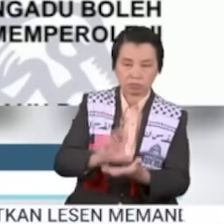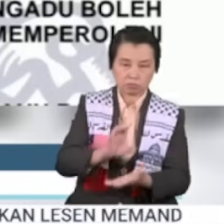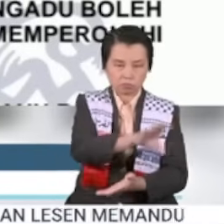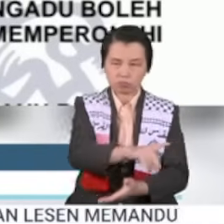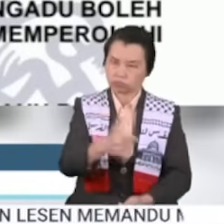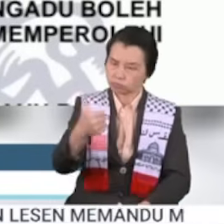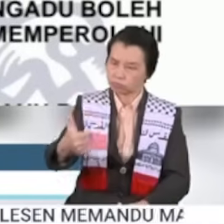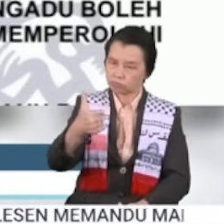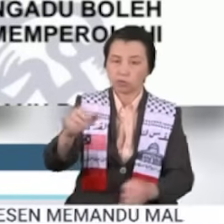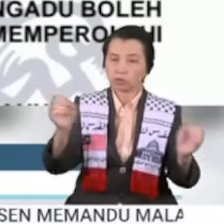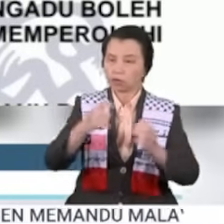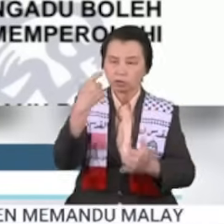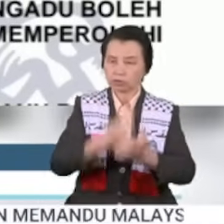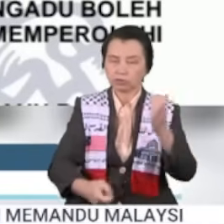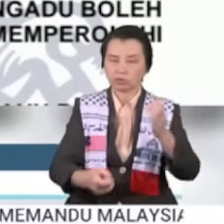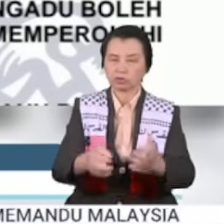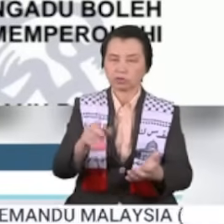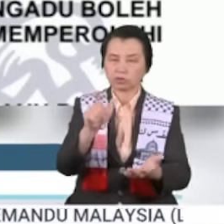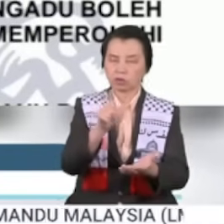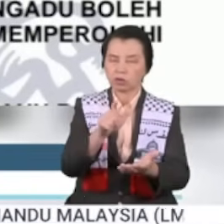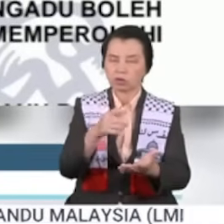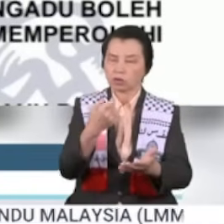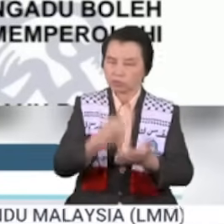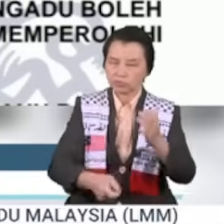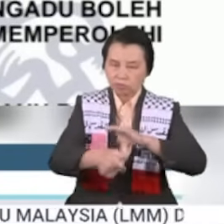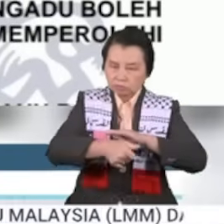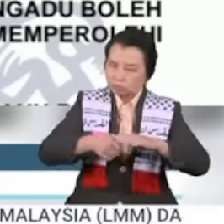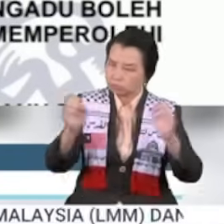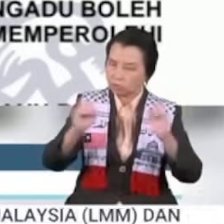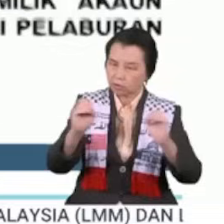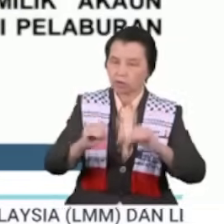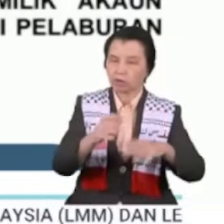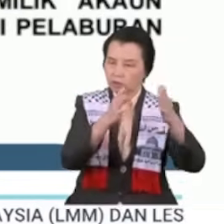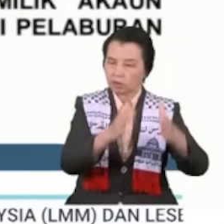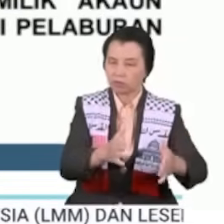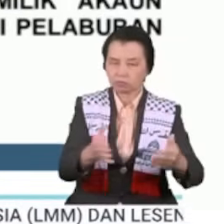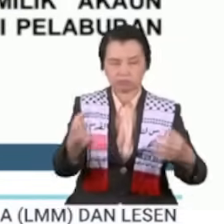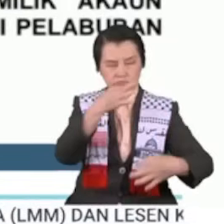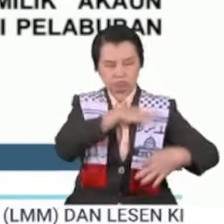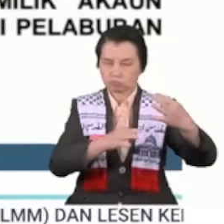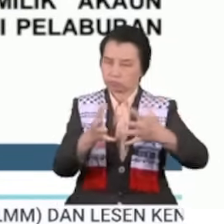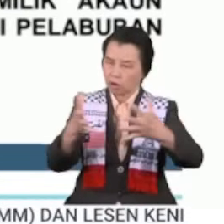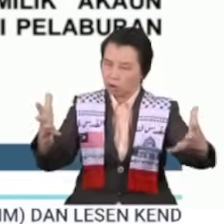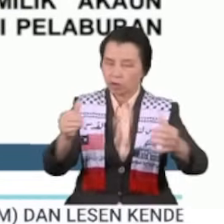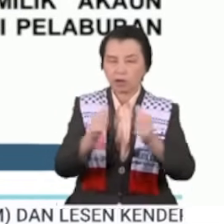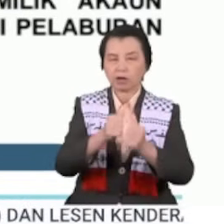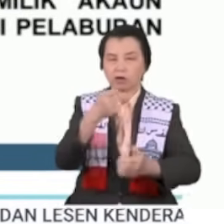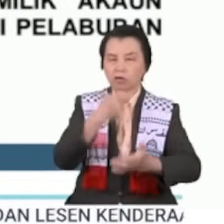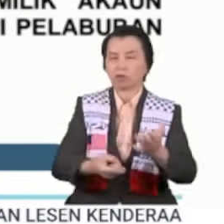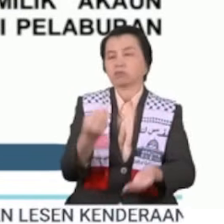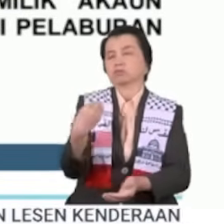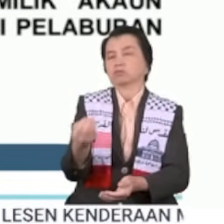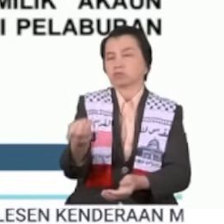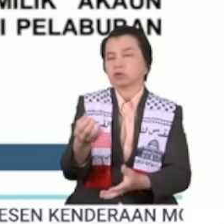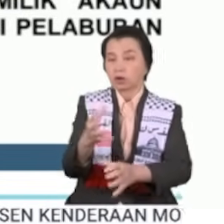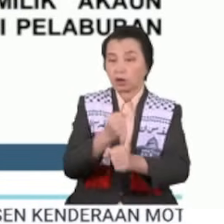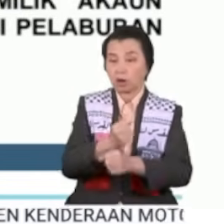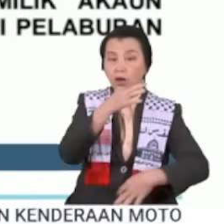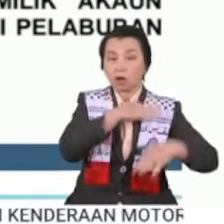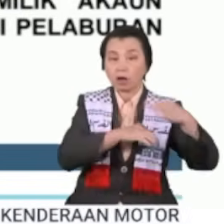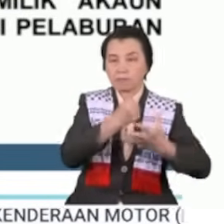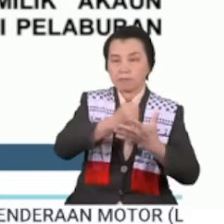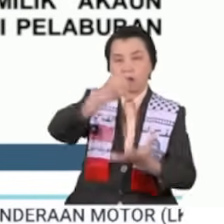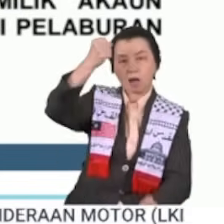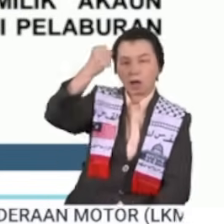berkenaan tiada char broker tiada C tersembunyi pembinaan pulangan dengan segera dengan kos pelaburan rendah dan membawa pulangan